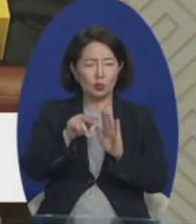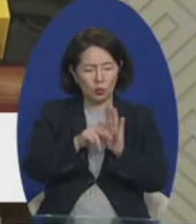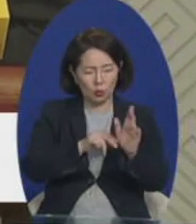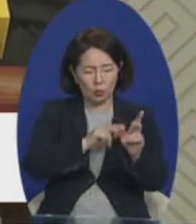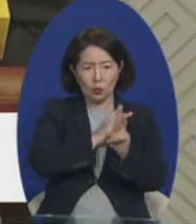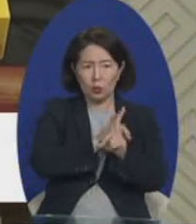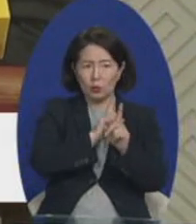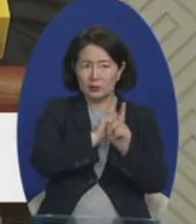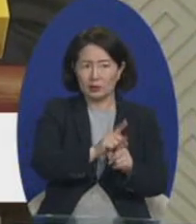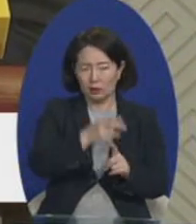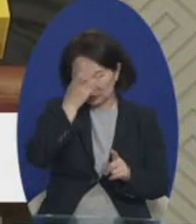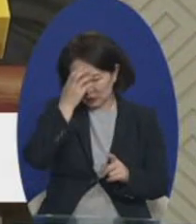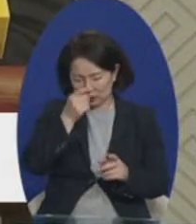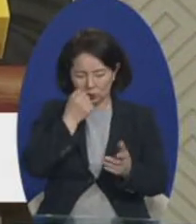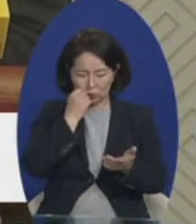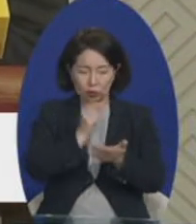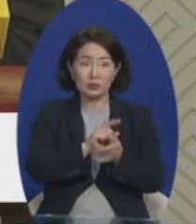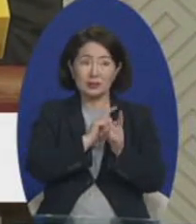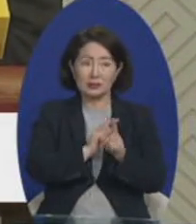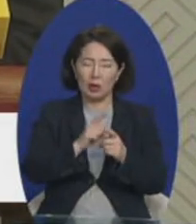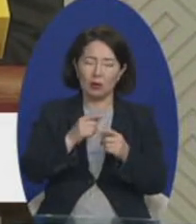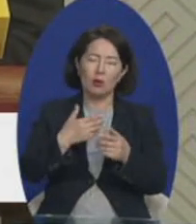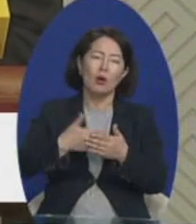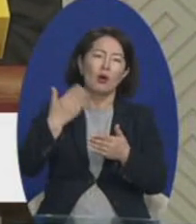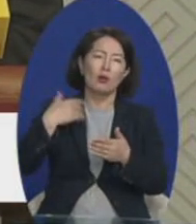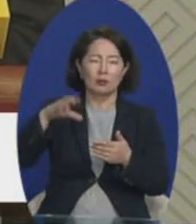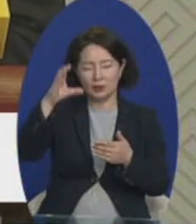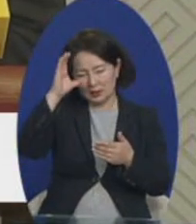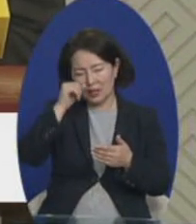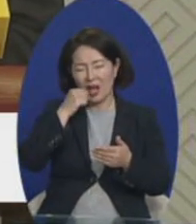хүрээнд засгийн газрын тогтоолын хүрээнд одоо үе үеийн сайд нар